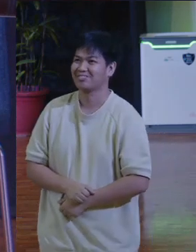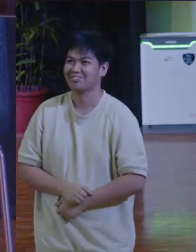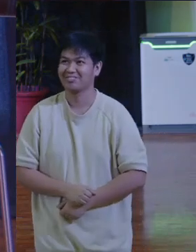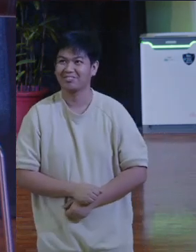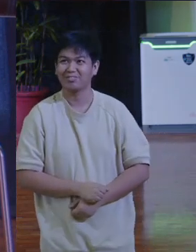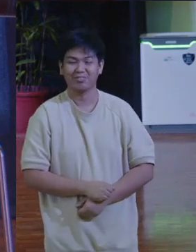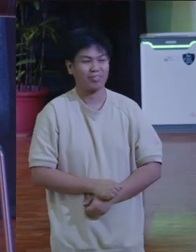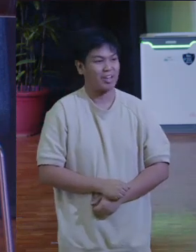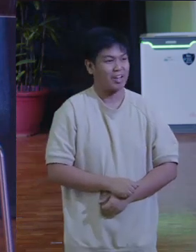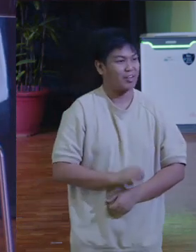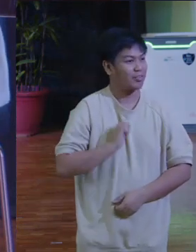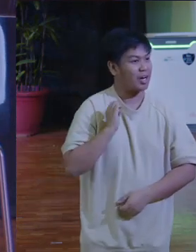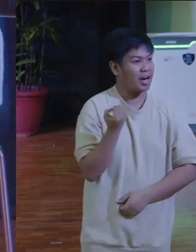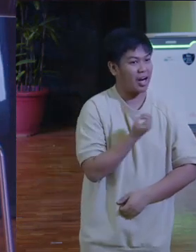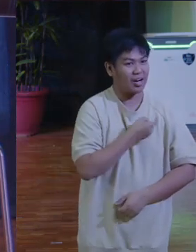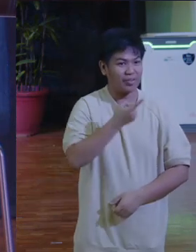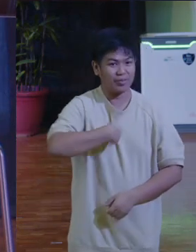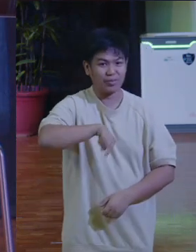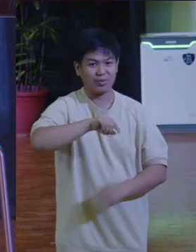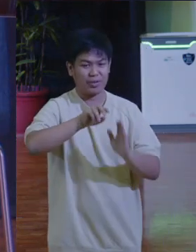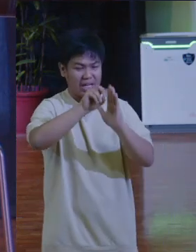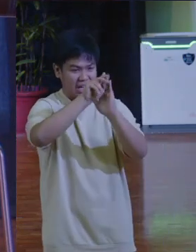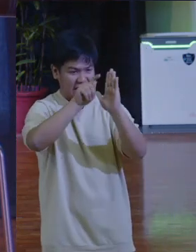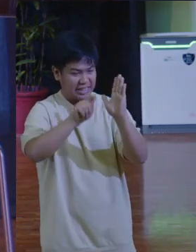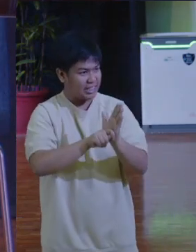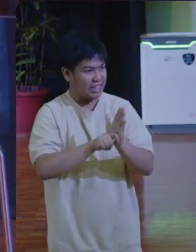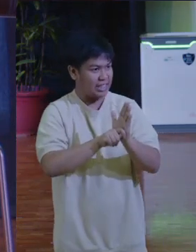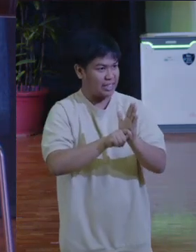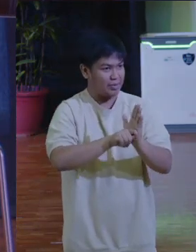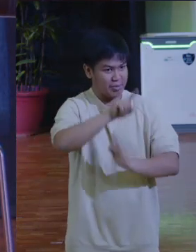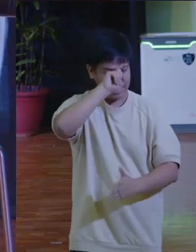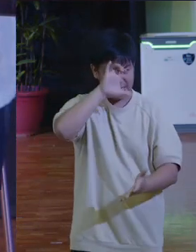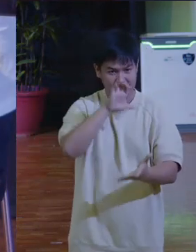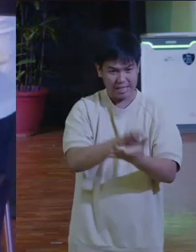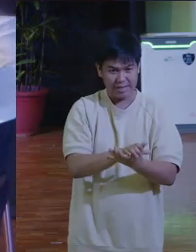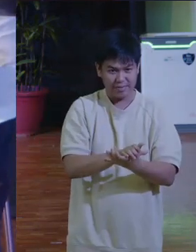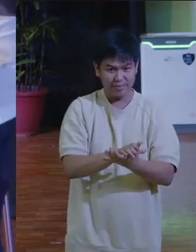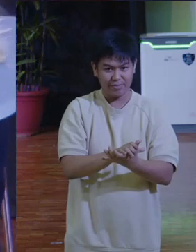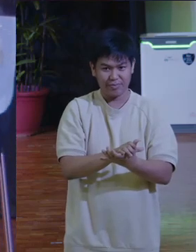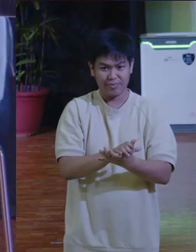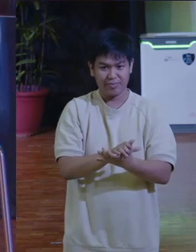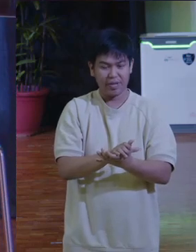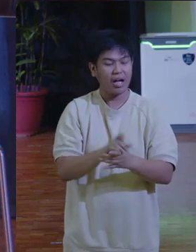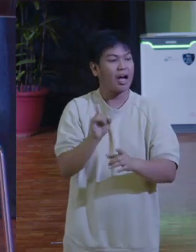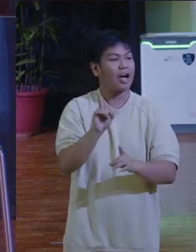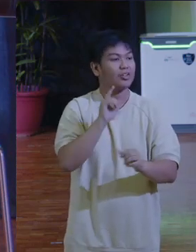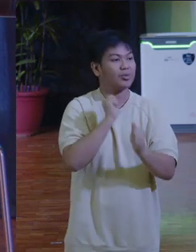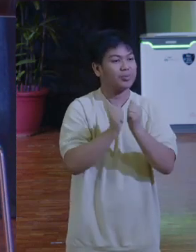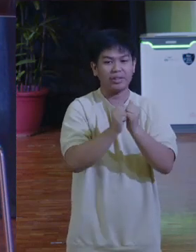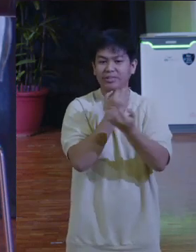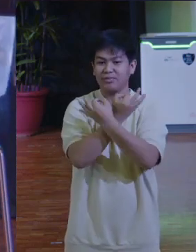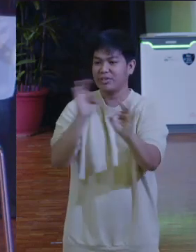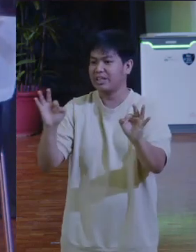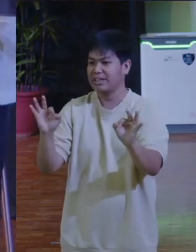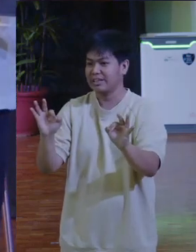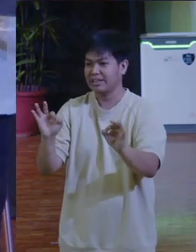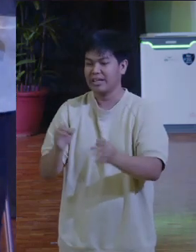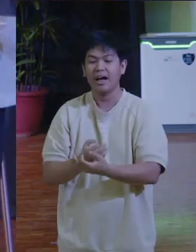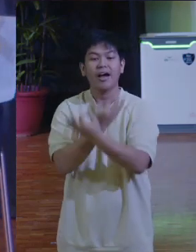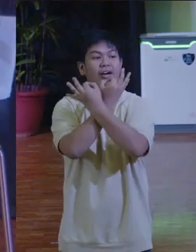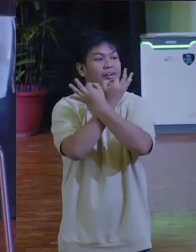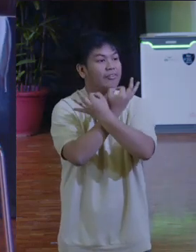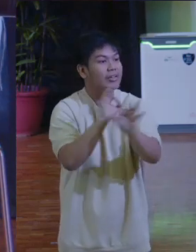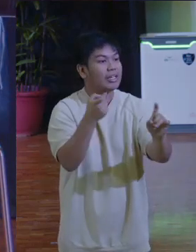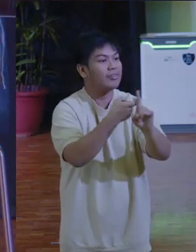yon. Para sa atin naman, na niligtas na ni Kristo Jesus sa ating panahon ngayon. Ang ibig po sabihin nitong freedom na ito ay freedom